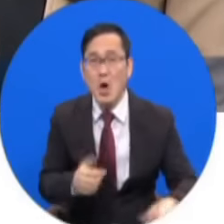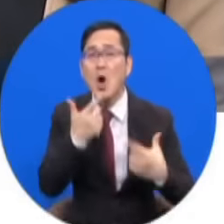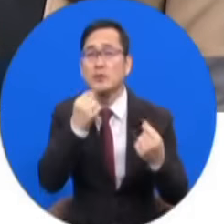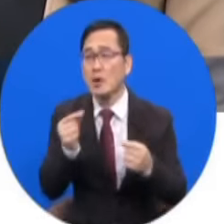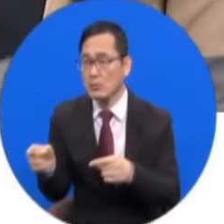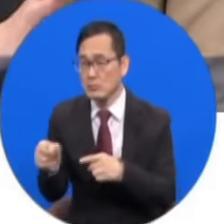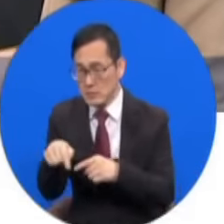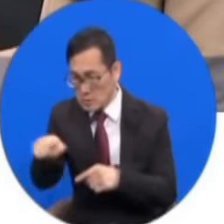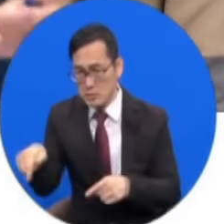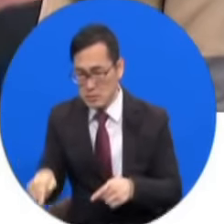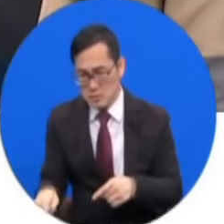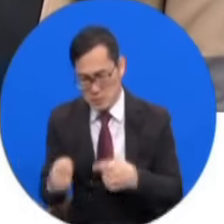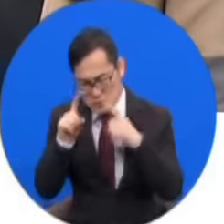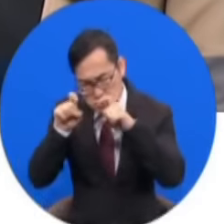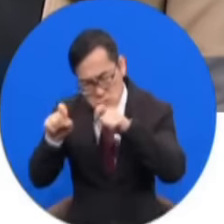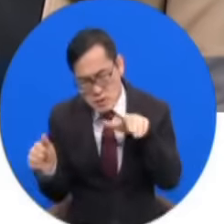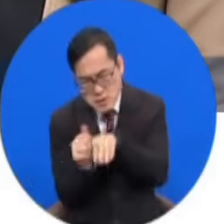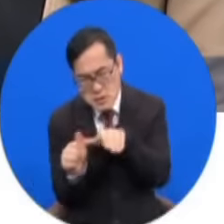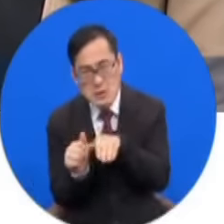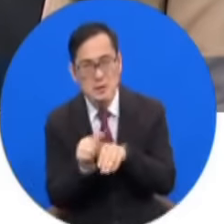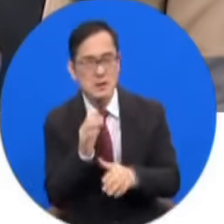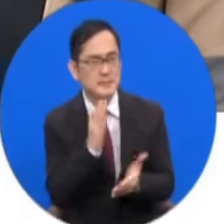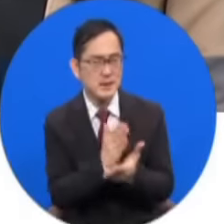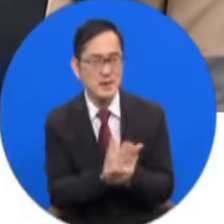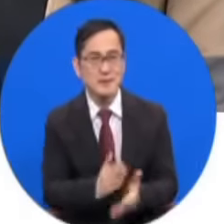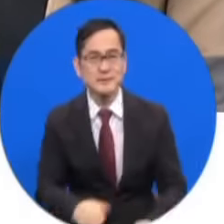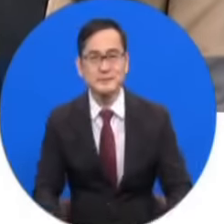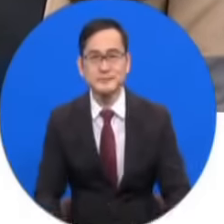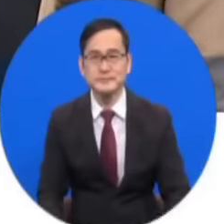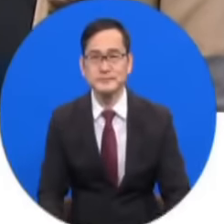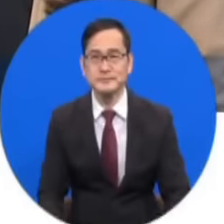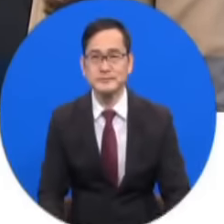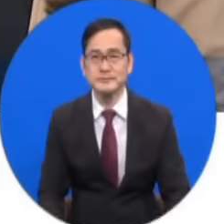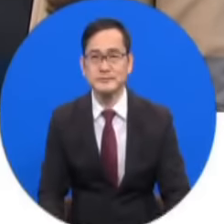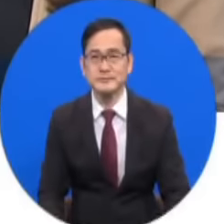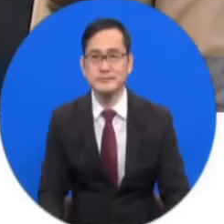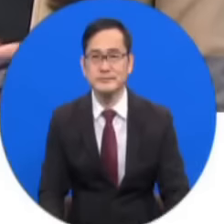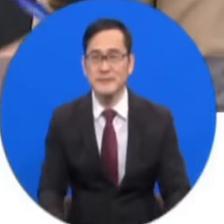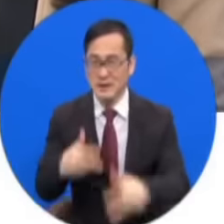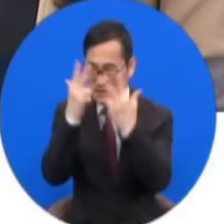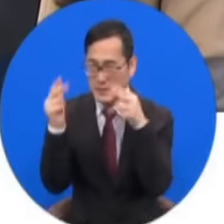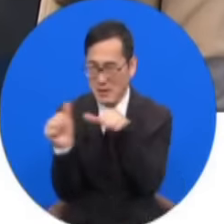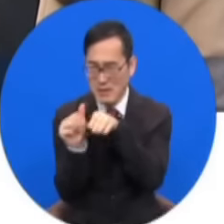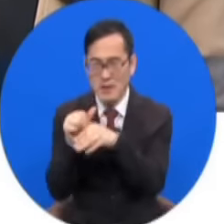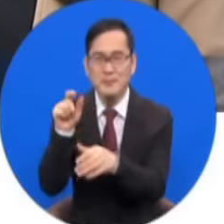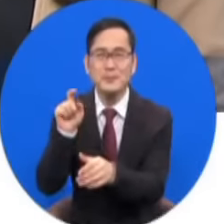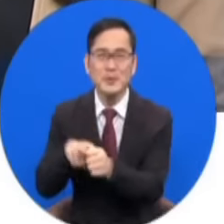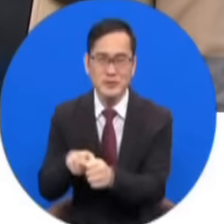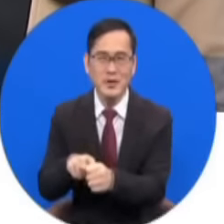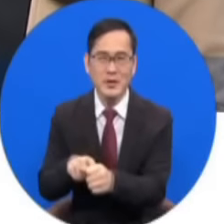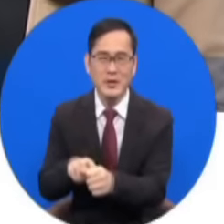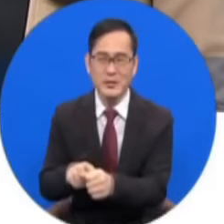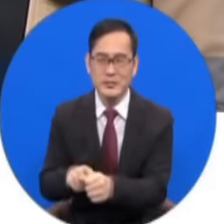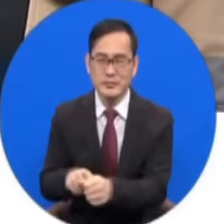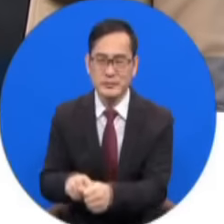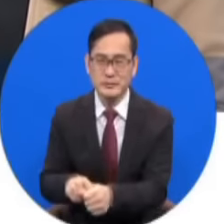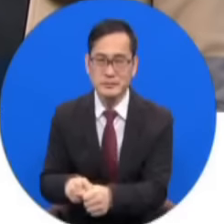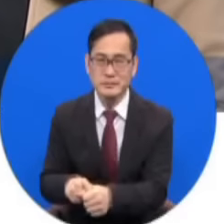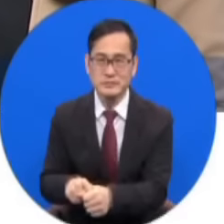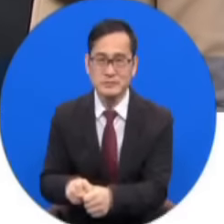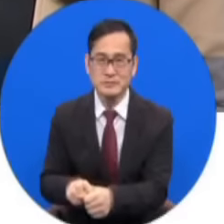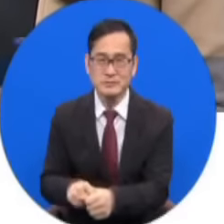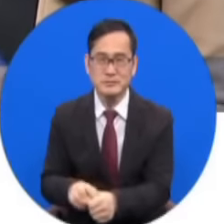삼는 것은 지금의 어떤 불리한 국면들을 전환을 모색하는 그런 과정 중에서 이루어지는 정치적 공방에 불과하다